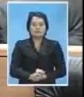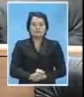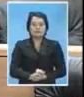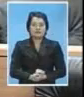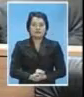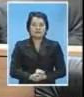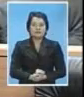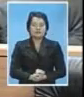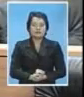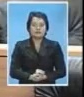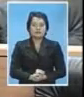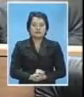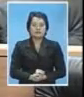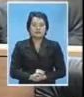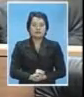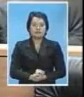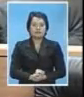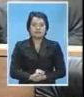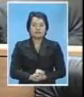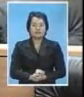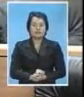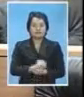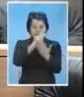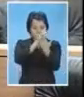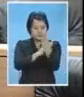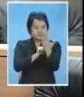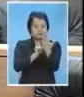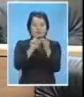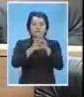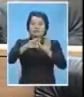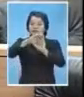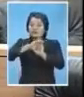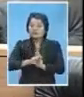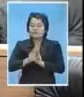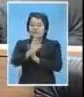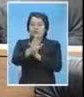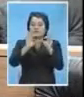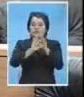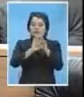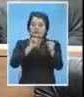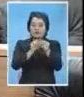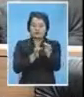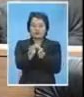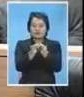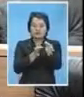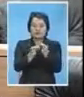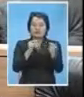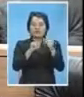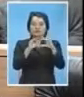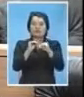ามโดยเฉพาะในแนวนโยบายของรัฐบาลที่ได้แถลงต่อสภาผู้แทนราษฎร